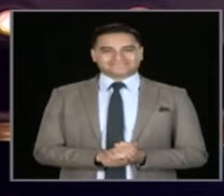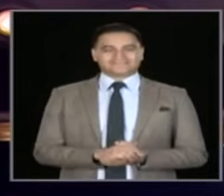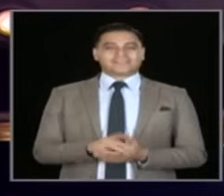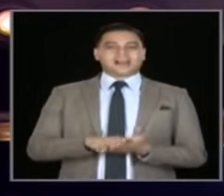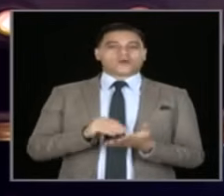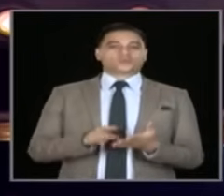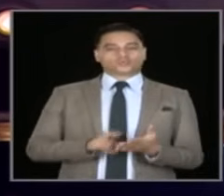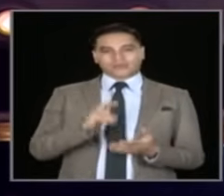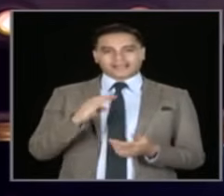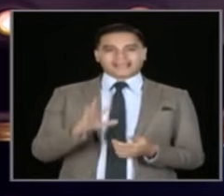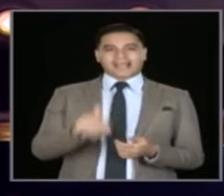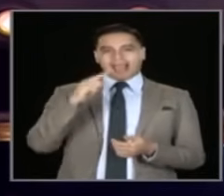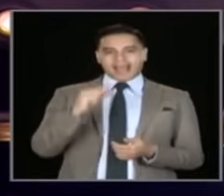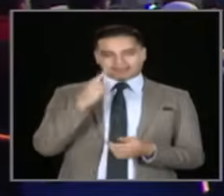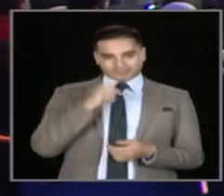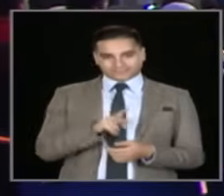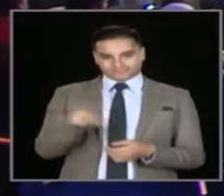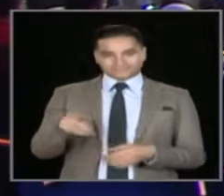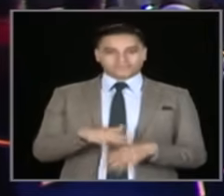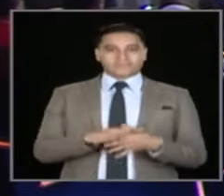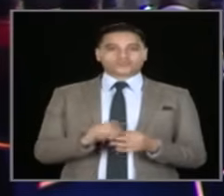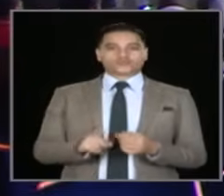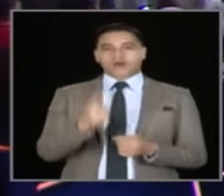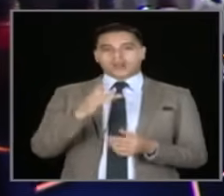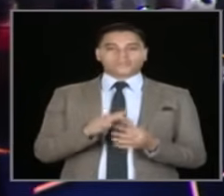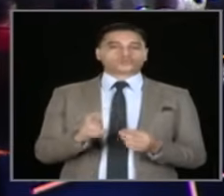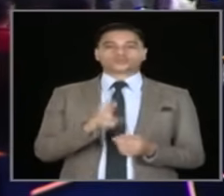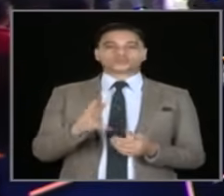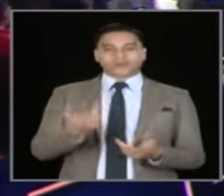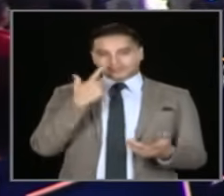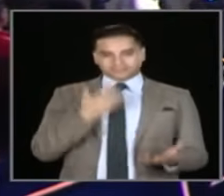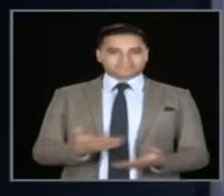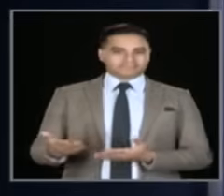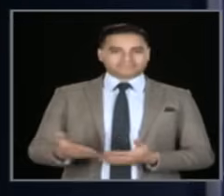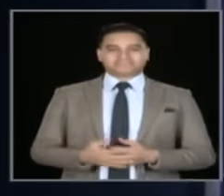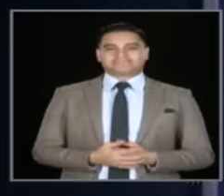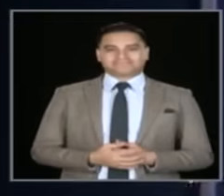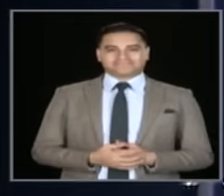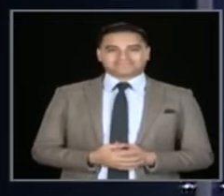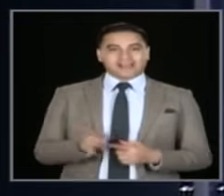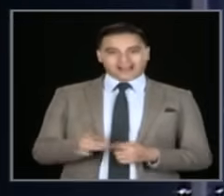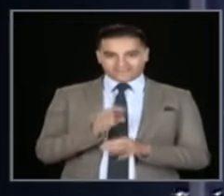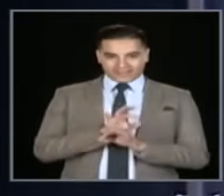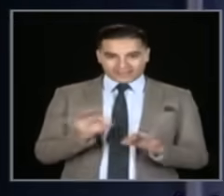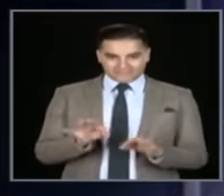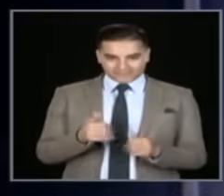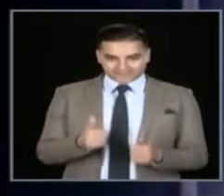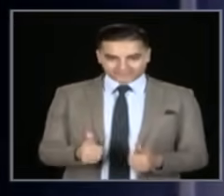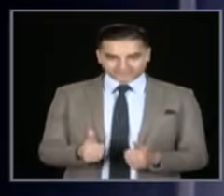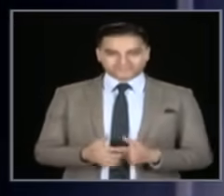أول سؤال جهاد، تفضلي يا جهاد. السؤال الأول جهاد، هنشوف موضوع السؤال إيه. لفة كاملة يا جهاد.